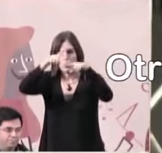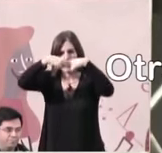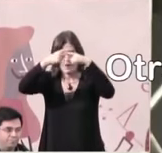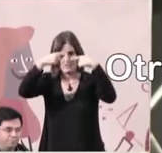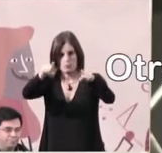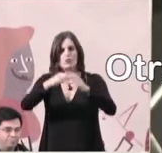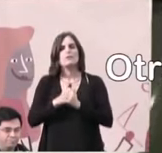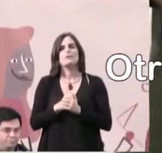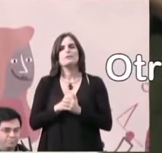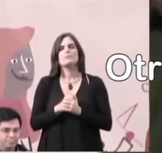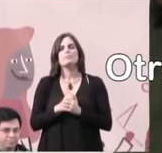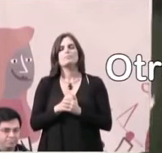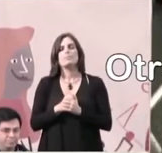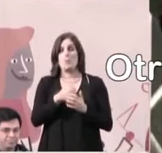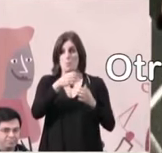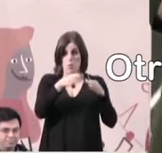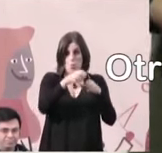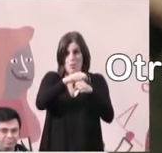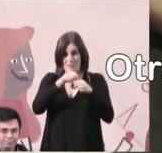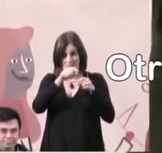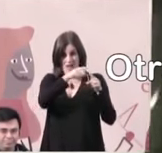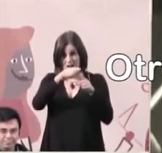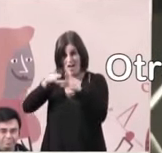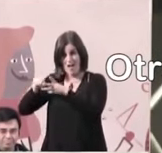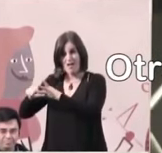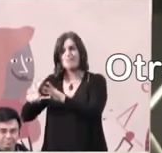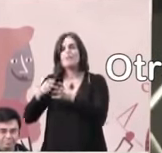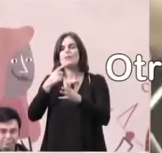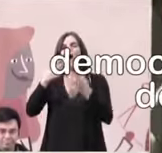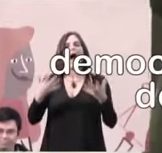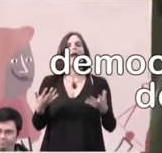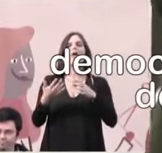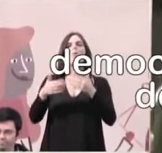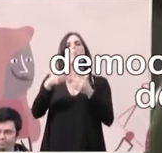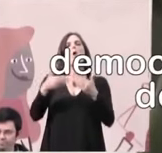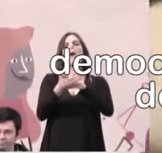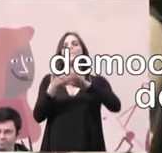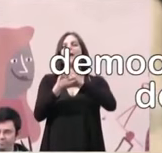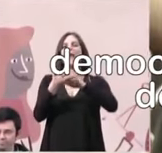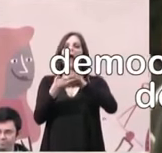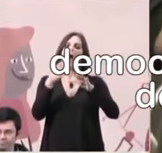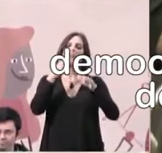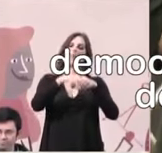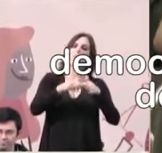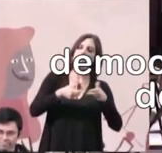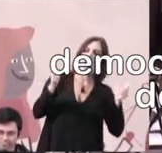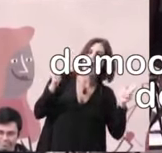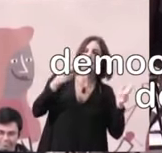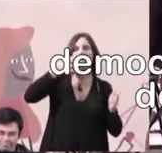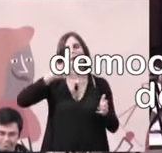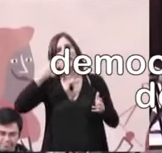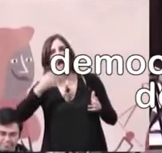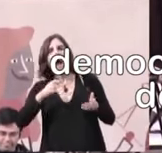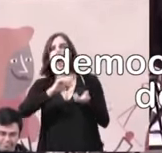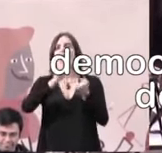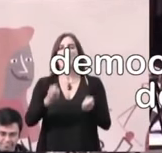Una altra cosa tenen en comú, i és que ara estem en un moment on tothom parla de democratitzar la democràcia, tothom parla de